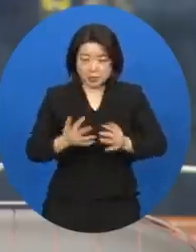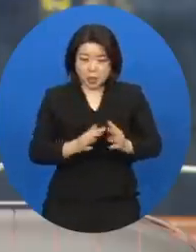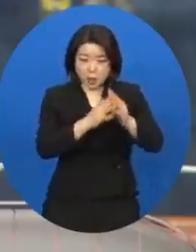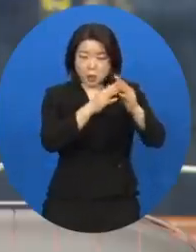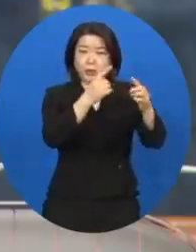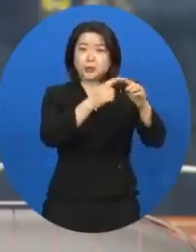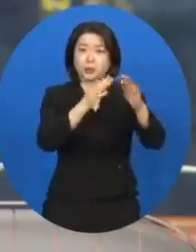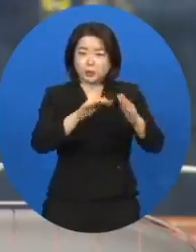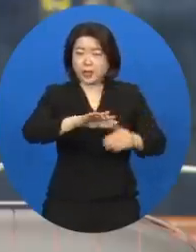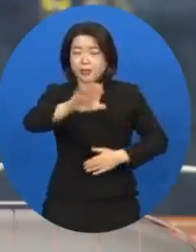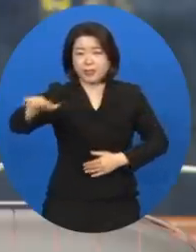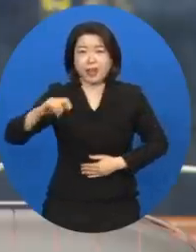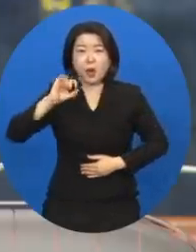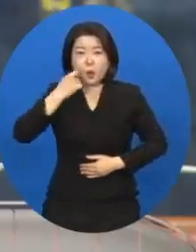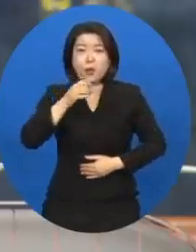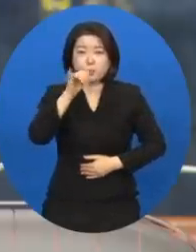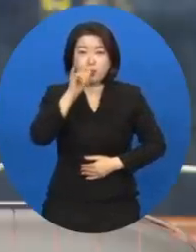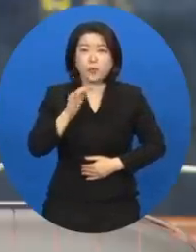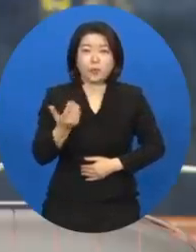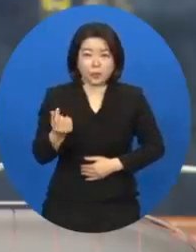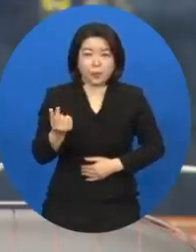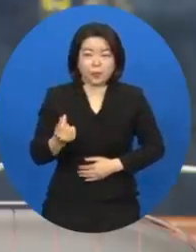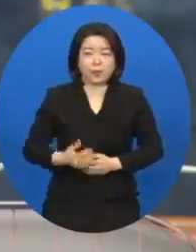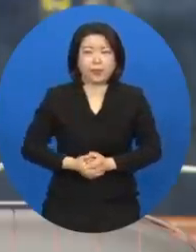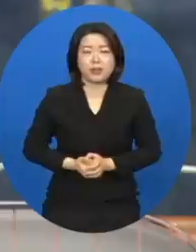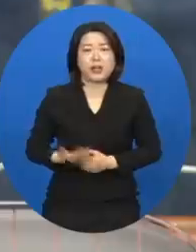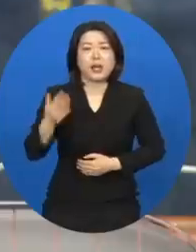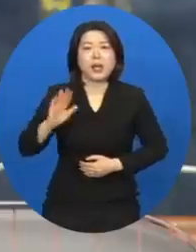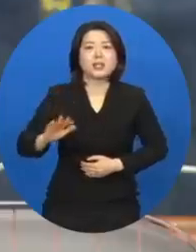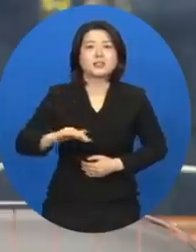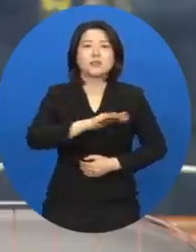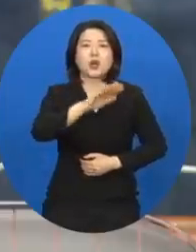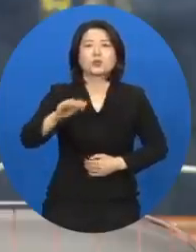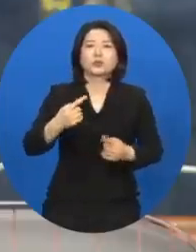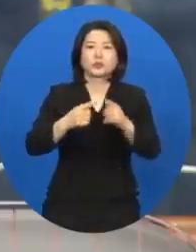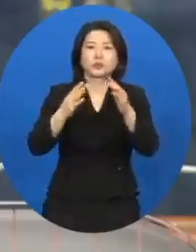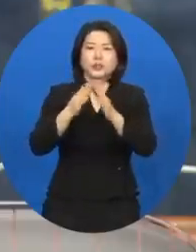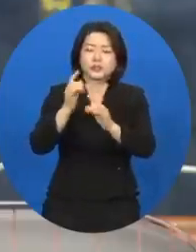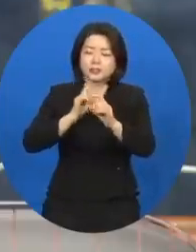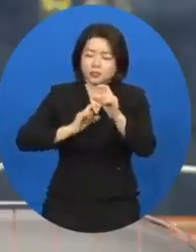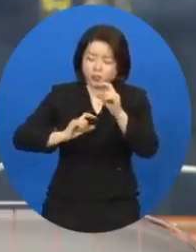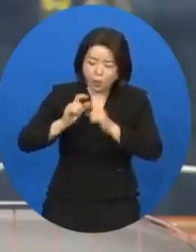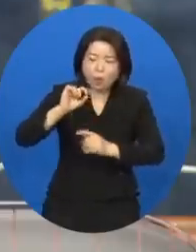교회들이 다 어려움이 있습니다. 그러나 우리 교회는 유난히 어려웠어요.